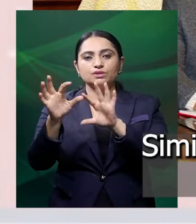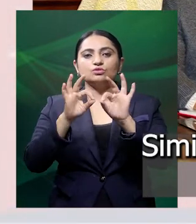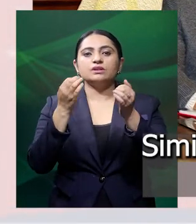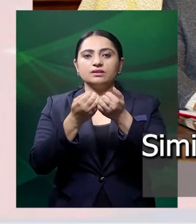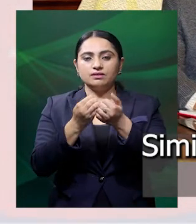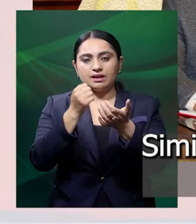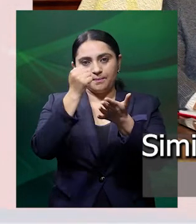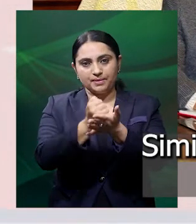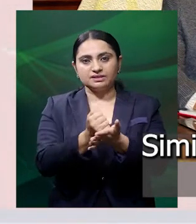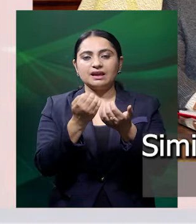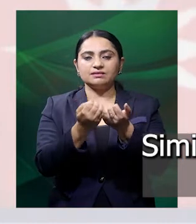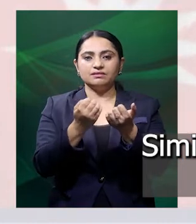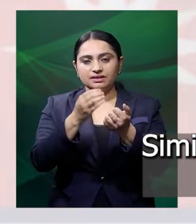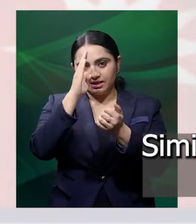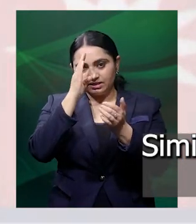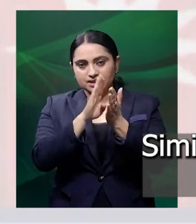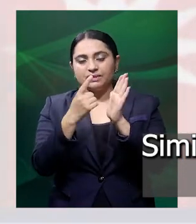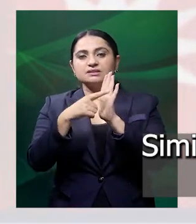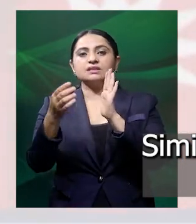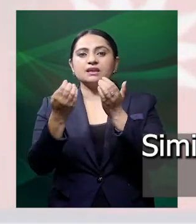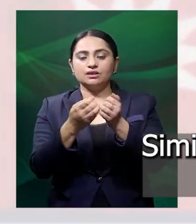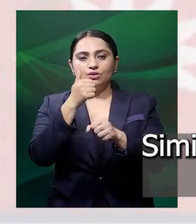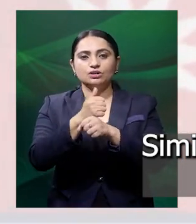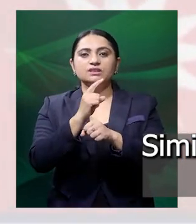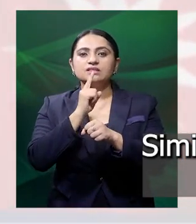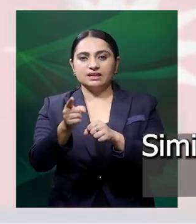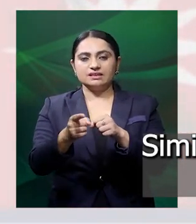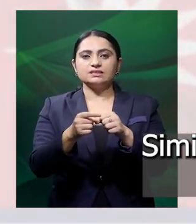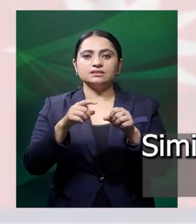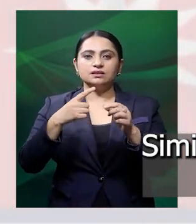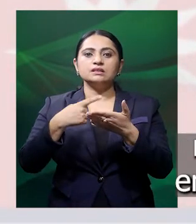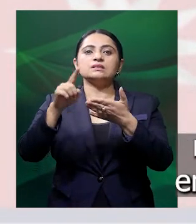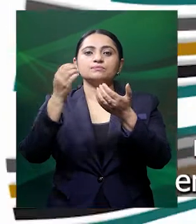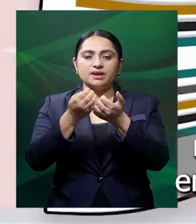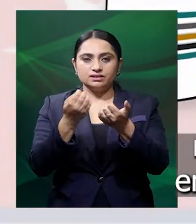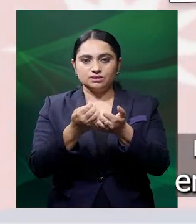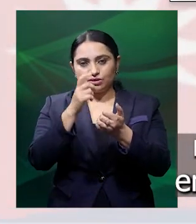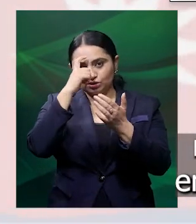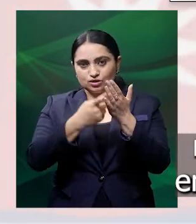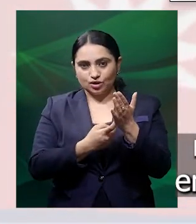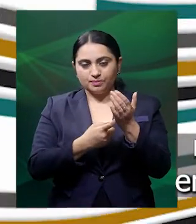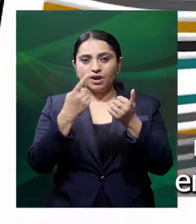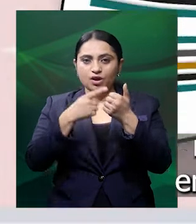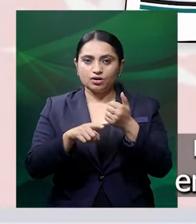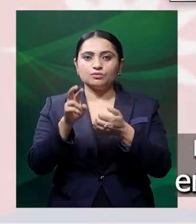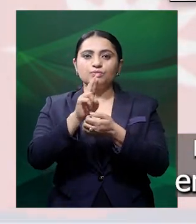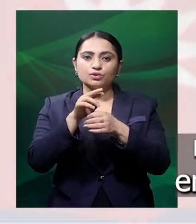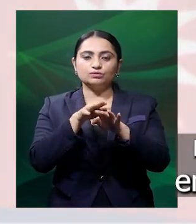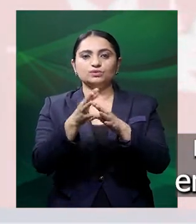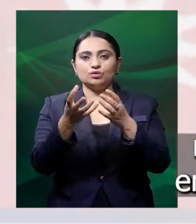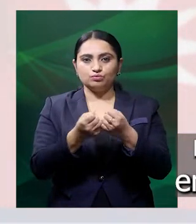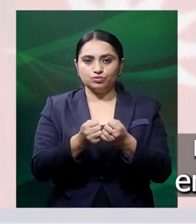उपराष्ट्रपतिको चयन गर्दा मतदान गर्ने, सरकारबाट जारी भएका अध्यादेशको अनुमोदन गर्ने, संवैधानिक अङ्गका प्रतिवेदनहरू